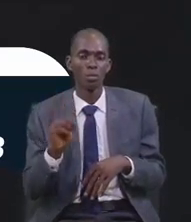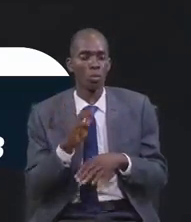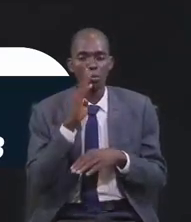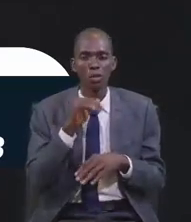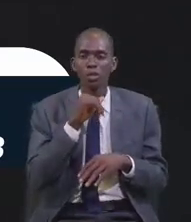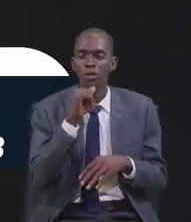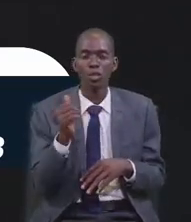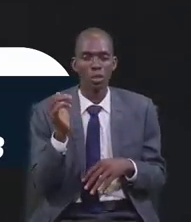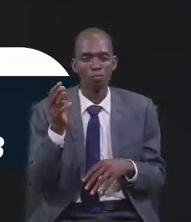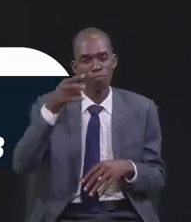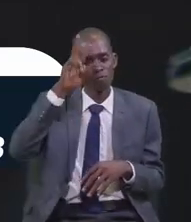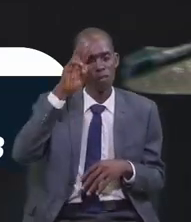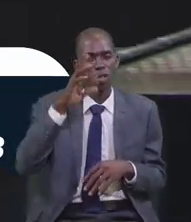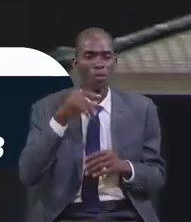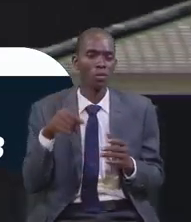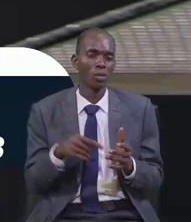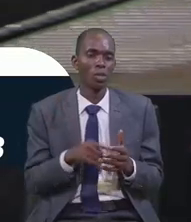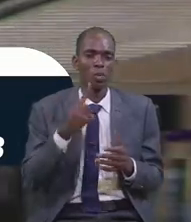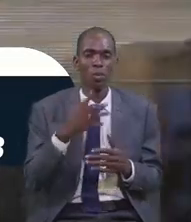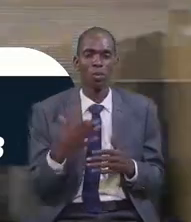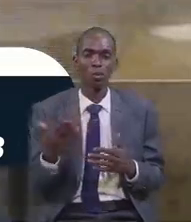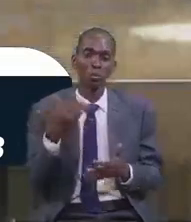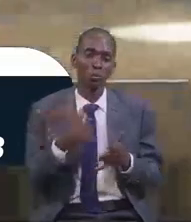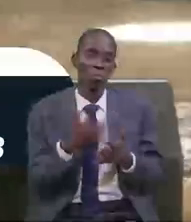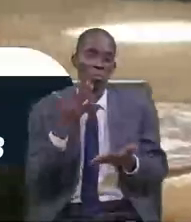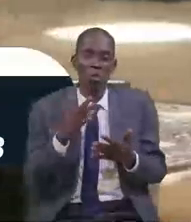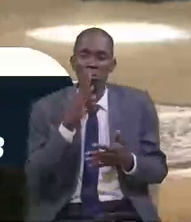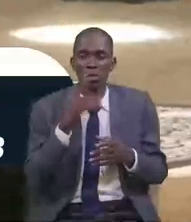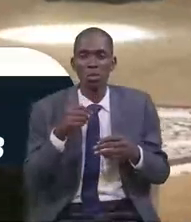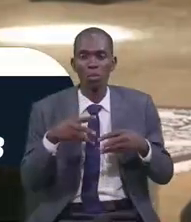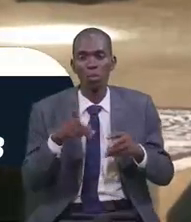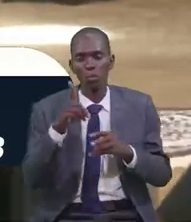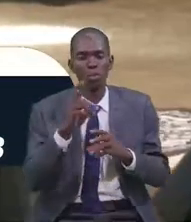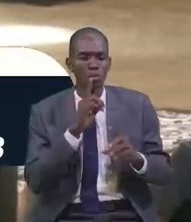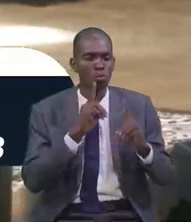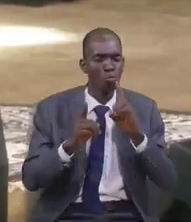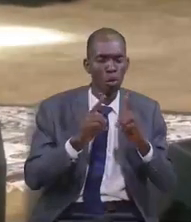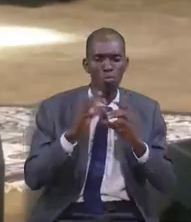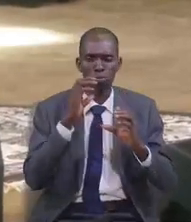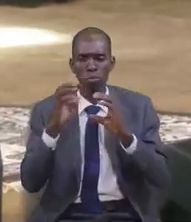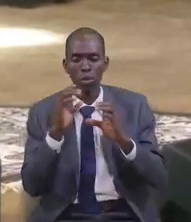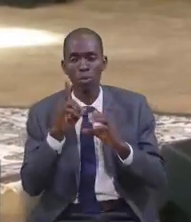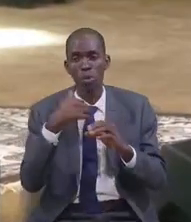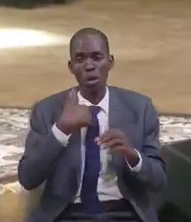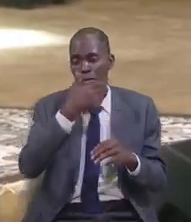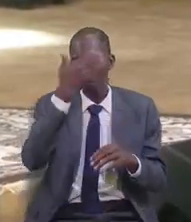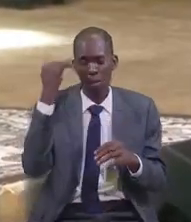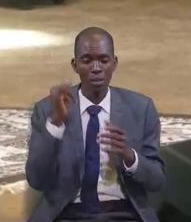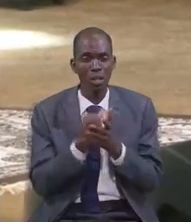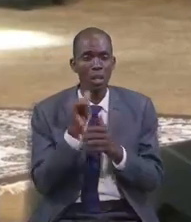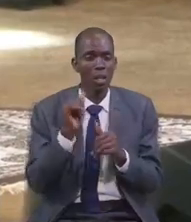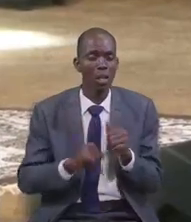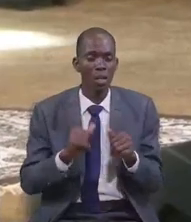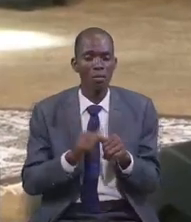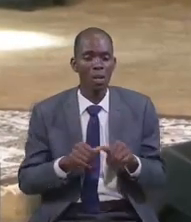Peut-être la façon dont vous parlez et vous oubliez que toute parole oisive que l'homme